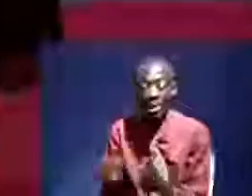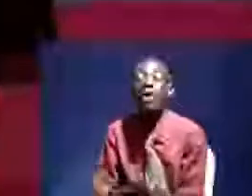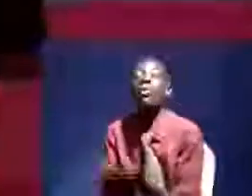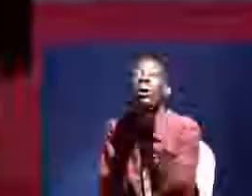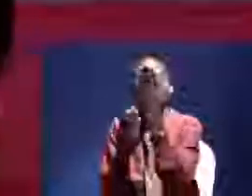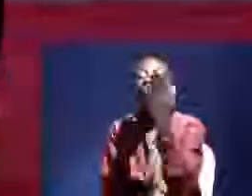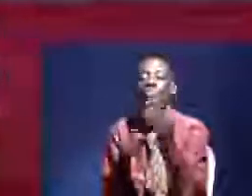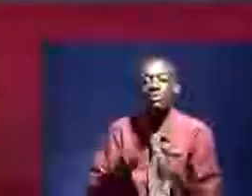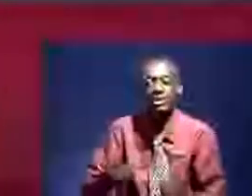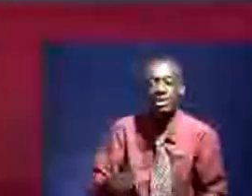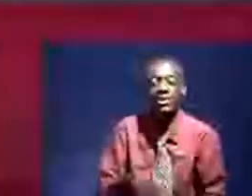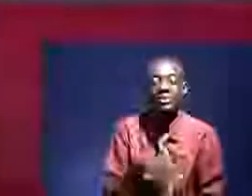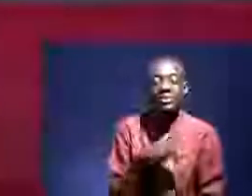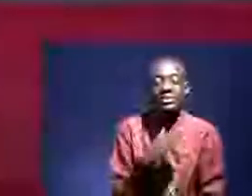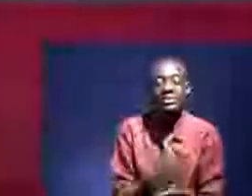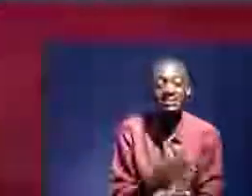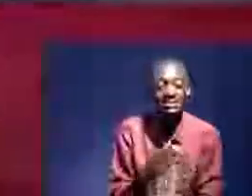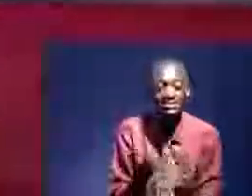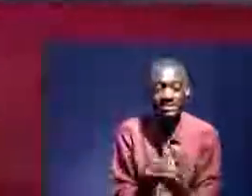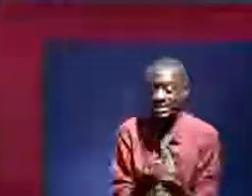God bless you.